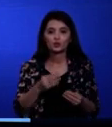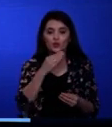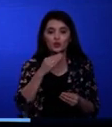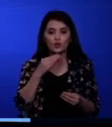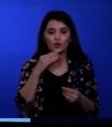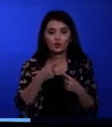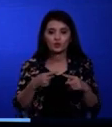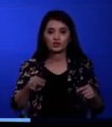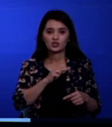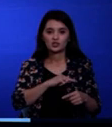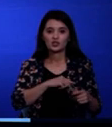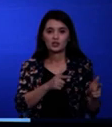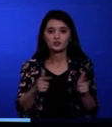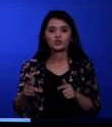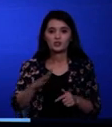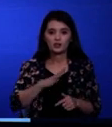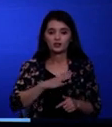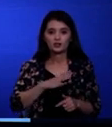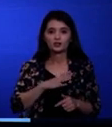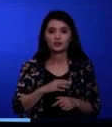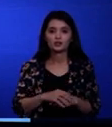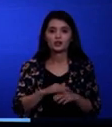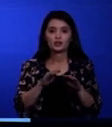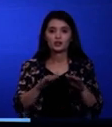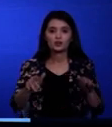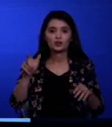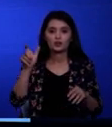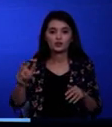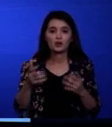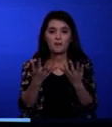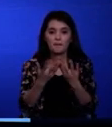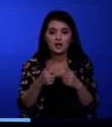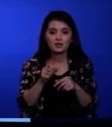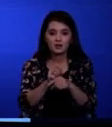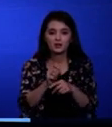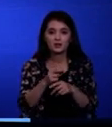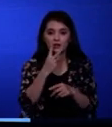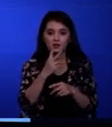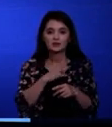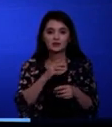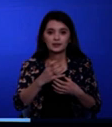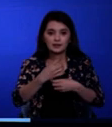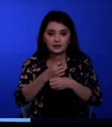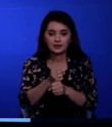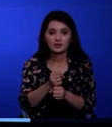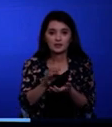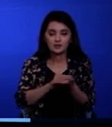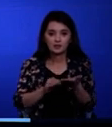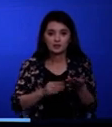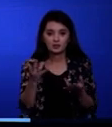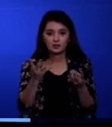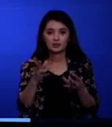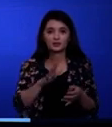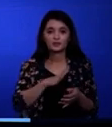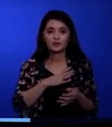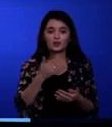detal ishlab chiqarilgan? Aziz o'quvchilar, masalani yechimini yechishda avval biz qisqa shartini tuzib olishimiz kerak